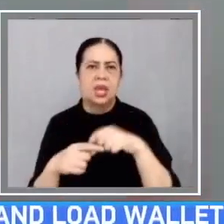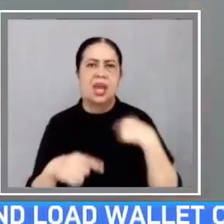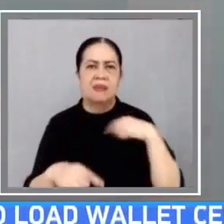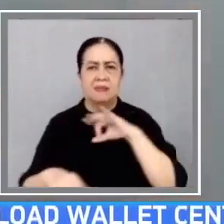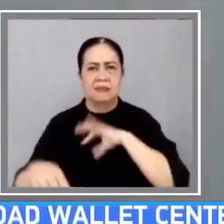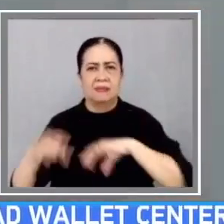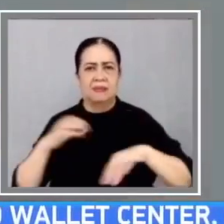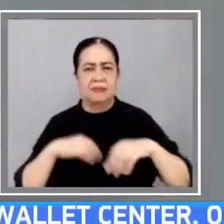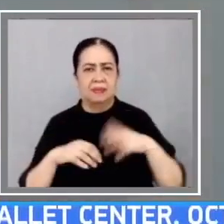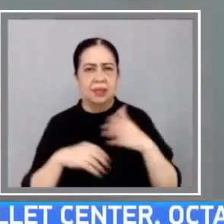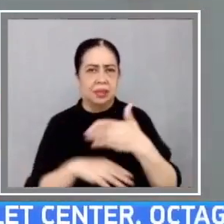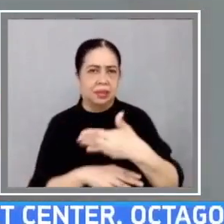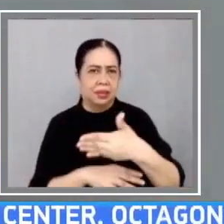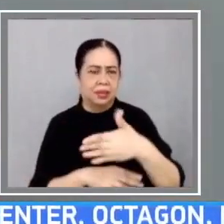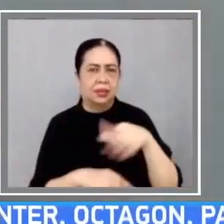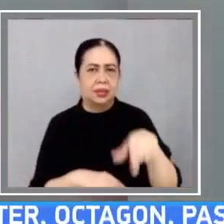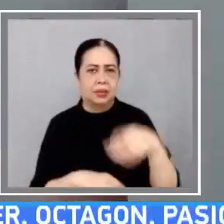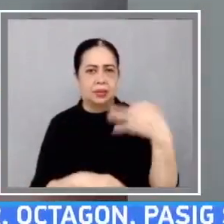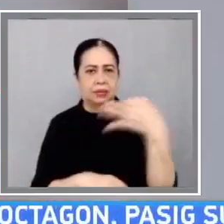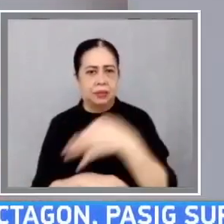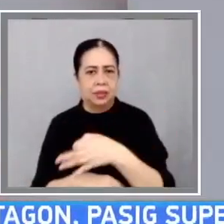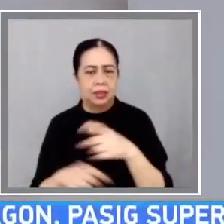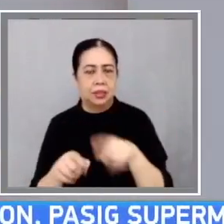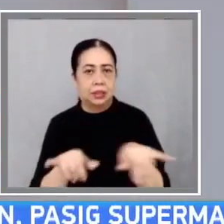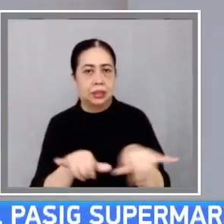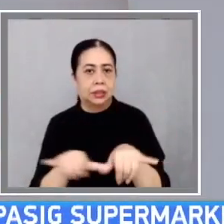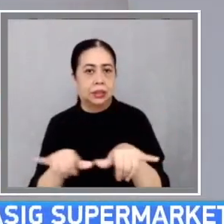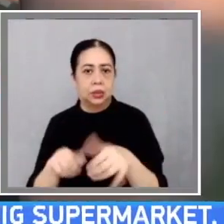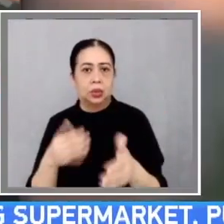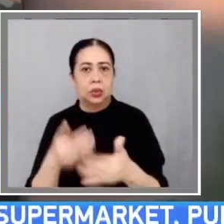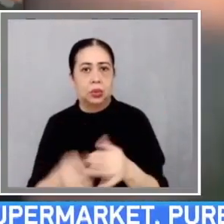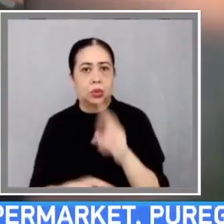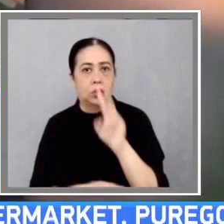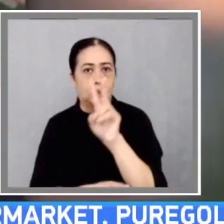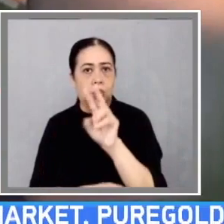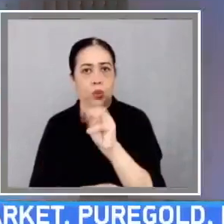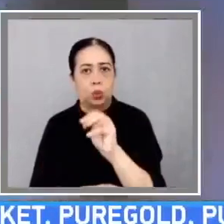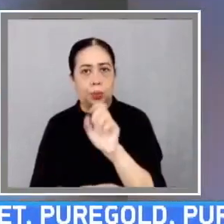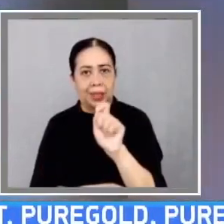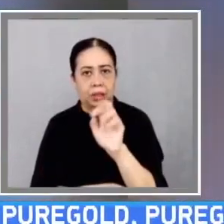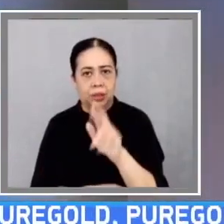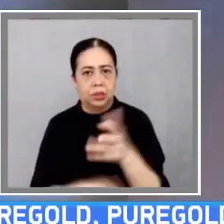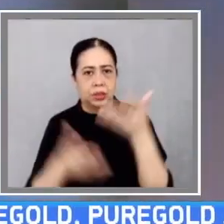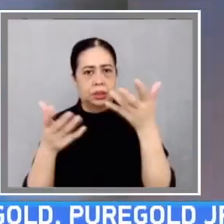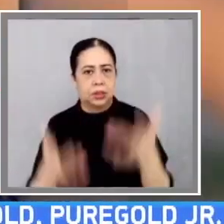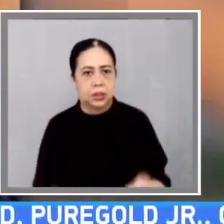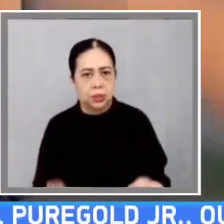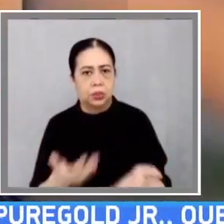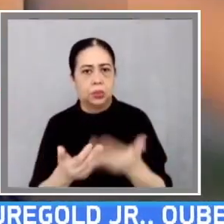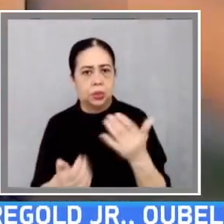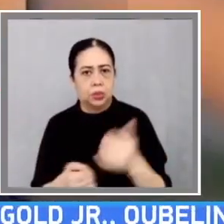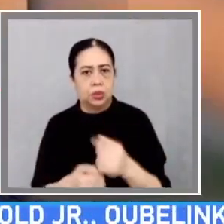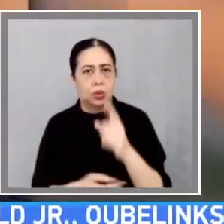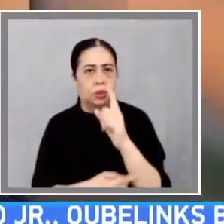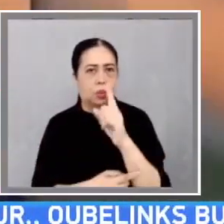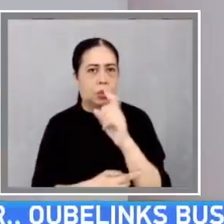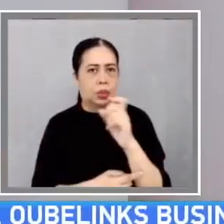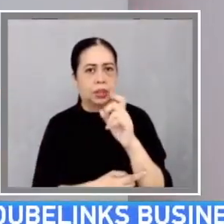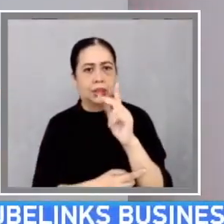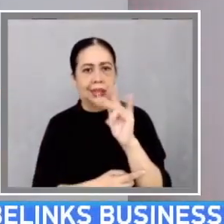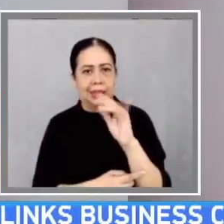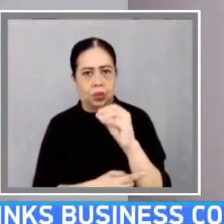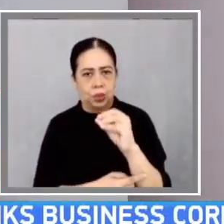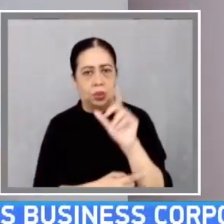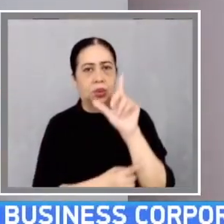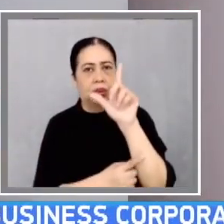buntot ng isda. May haba ang isla na halos 2 metro at bigat na aabot sa 100 kilo. Kalaunay na